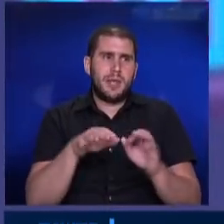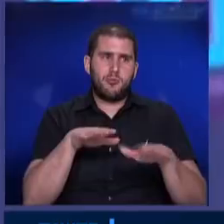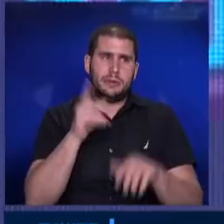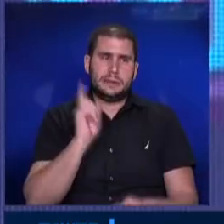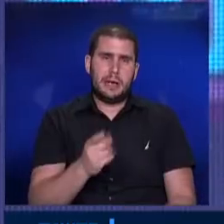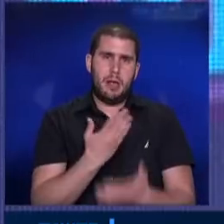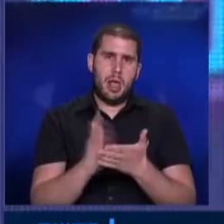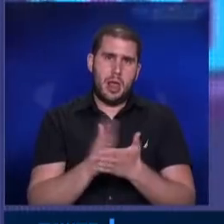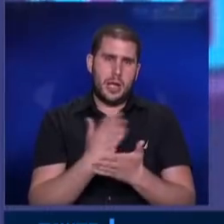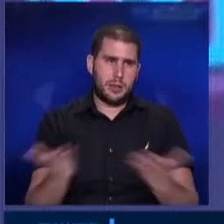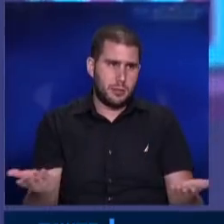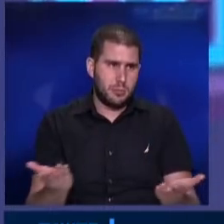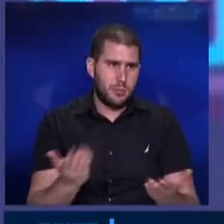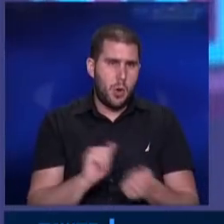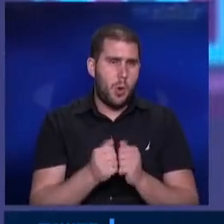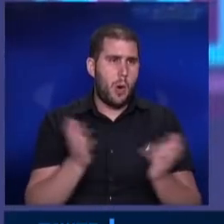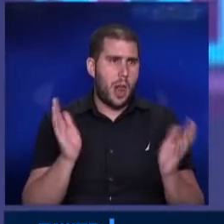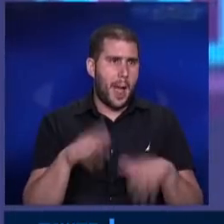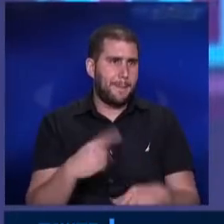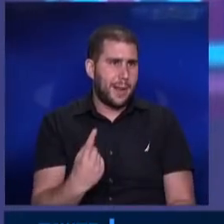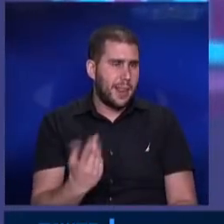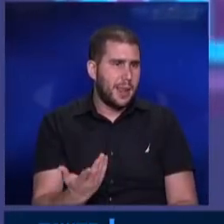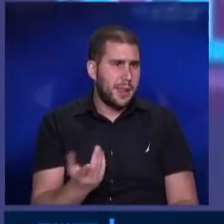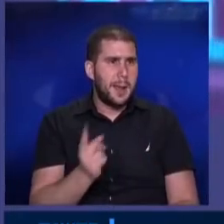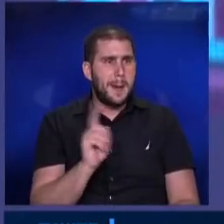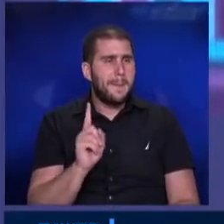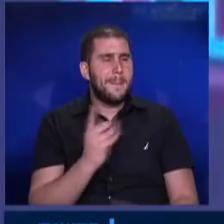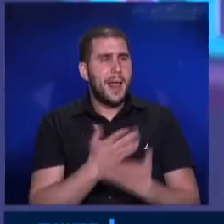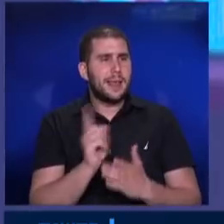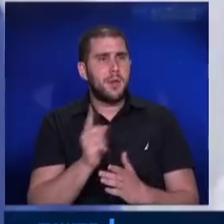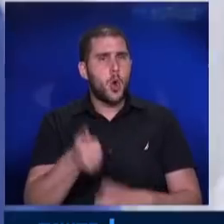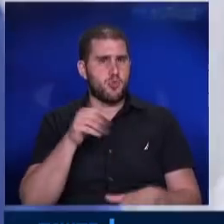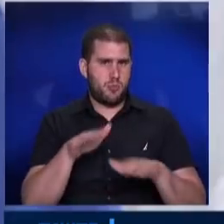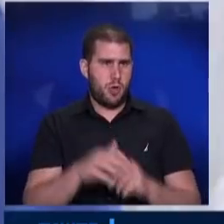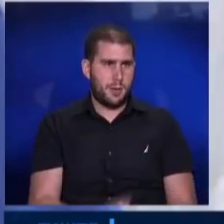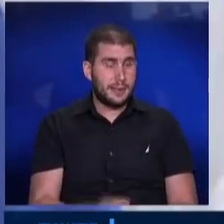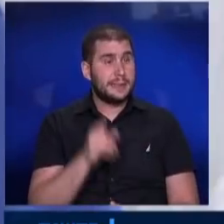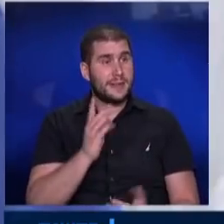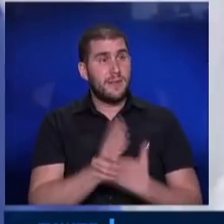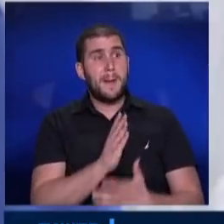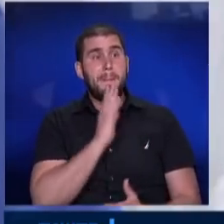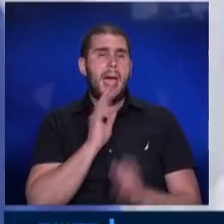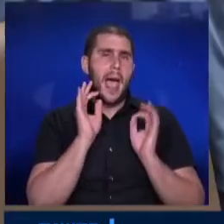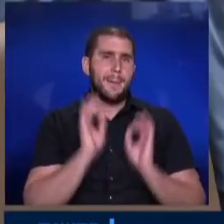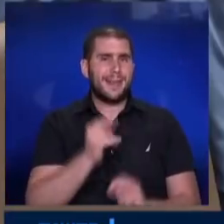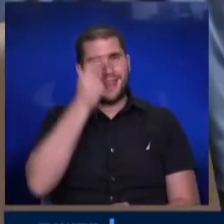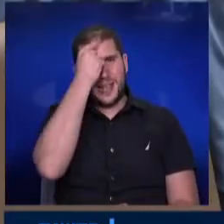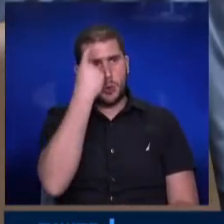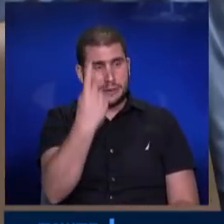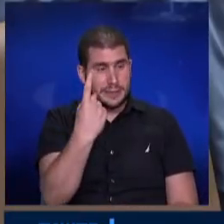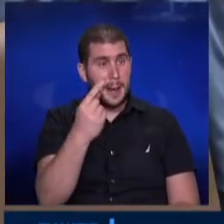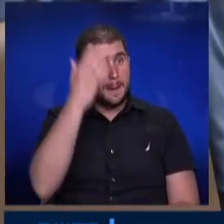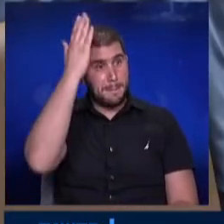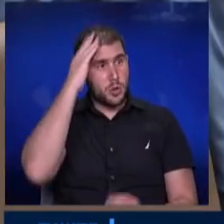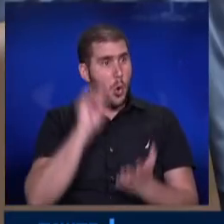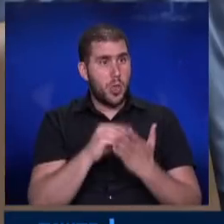צריך להכריע ולהפיל מי ולהחליט מי יהיה פה ראש ממשלה. וזו כבר הבעיה האמיתית של שר. בנט עדיין לא